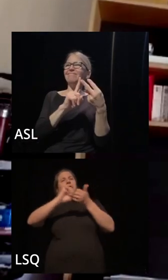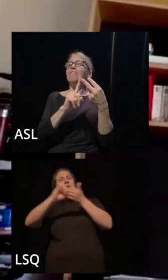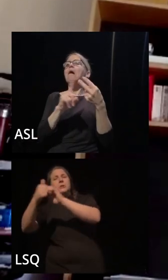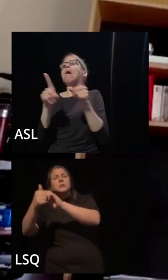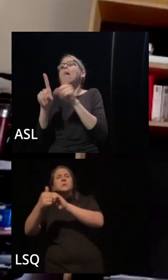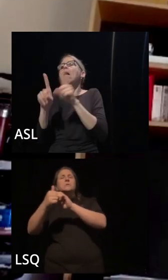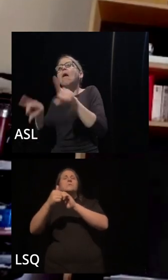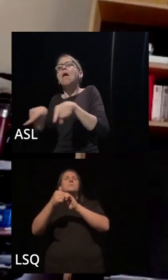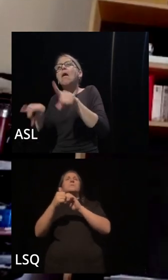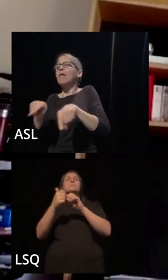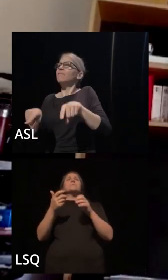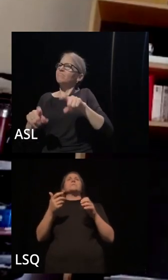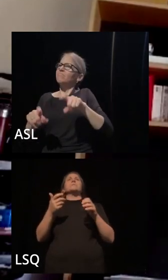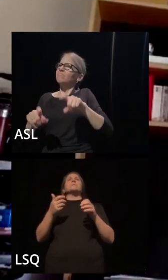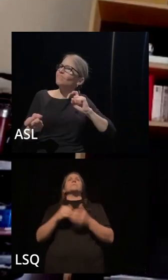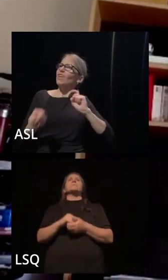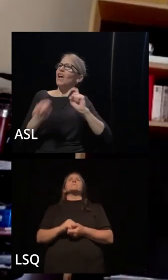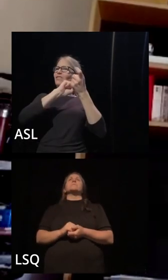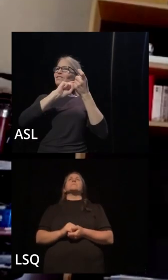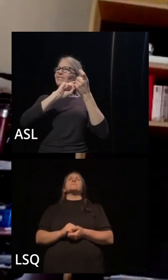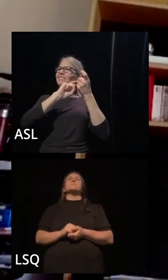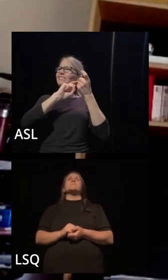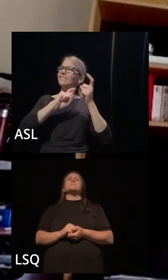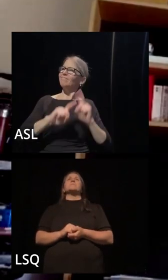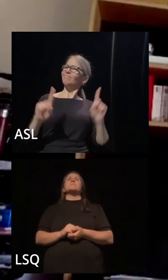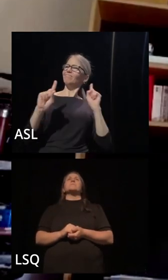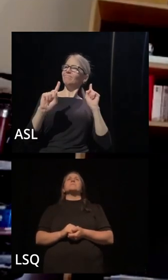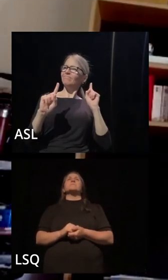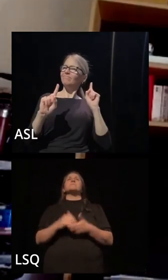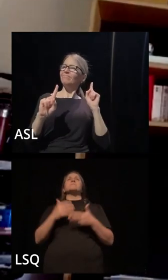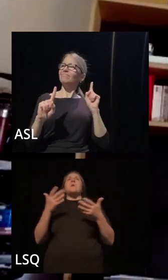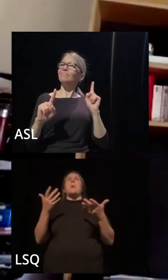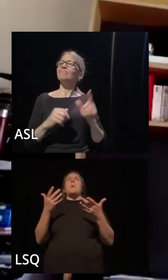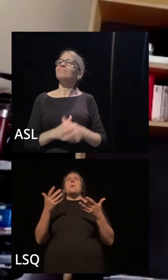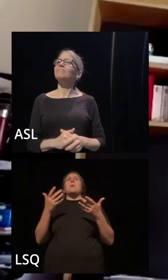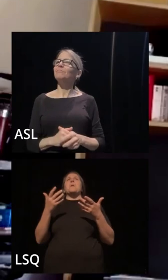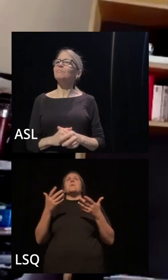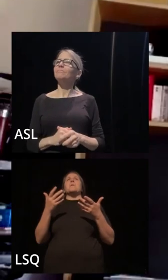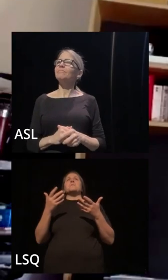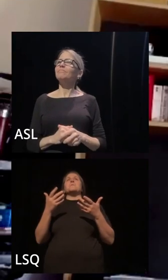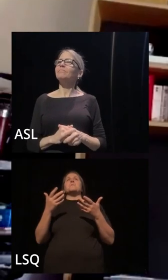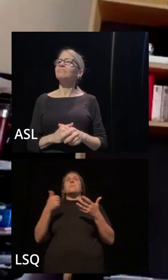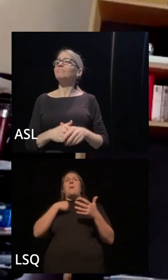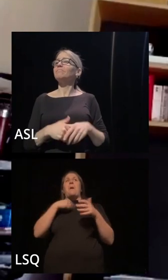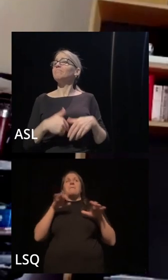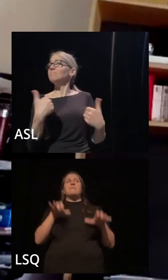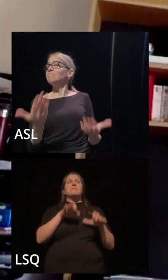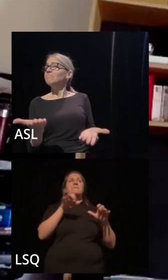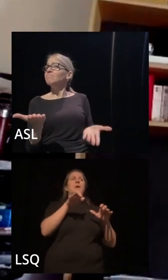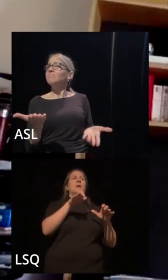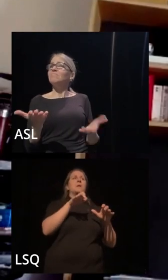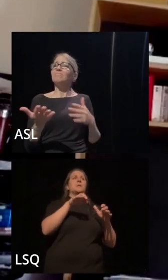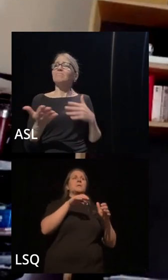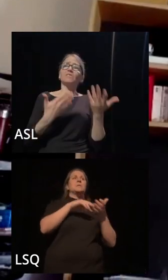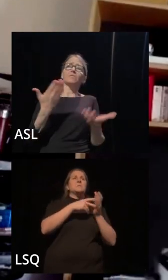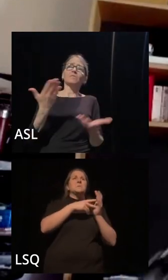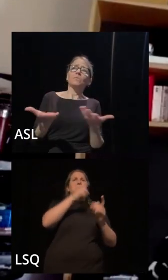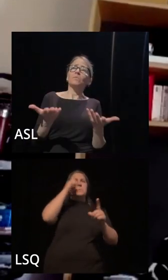mesure ils sont bien au service de l'objectif, ils sont bien au service